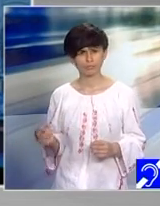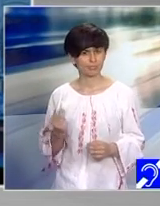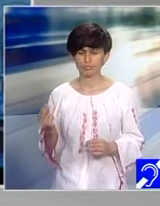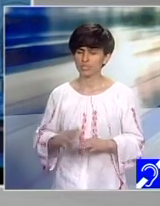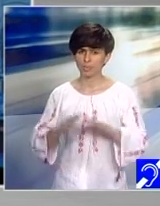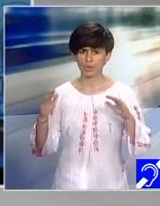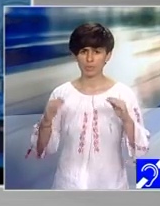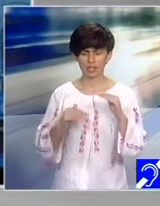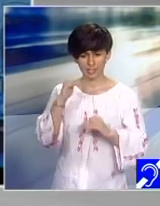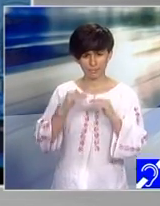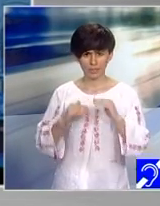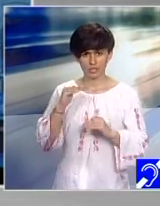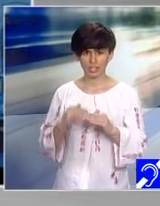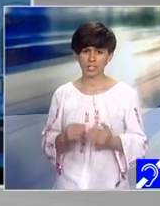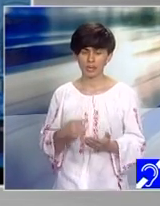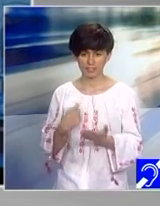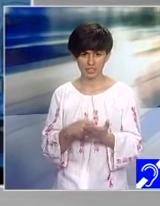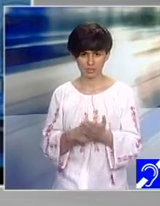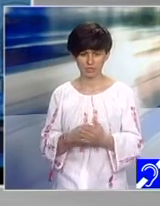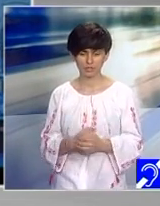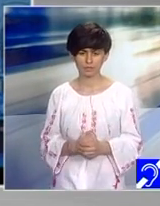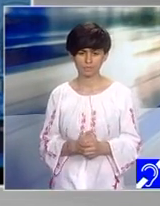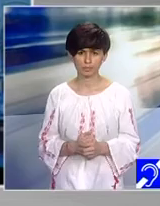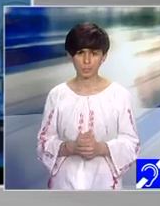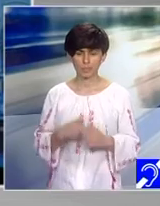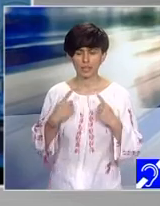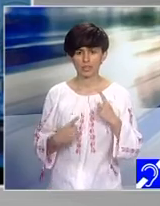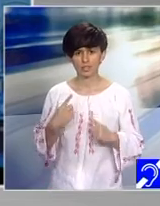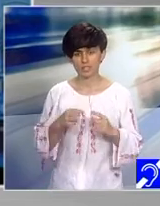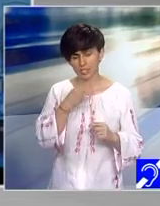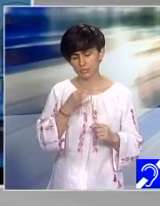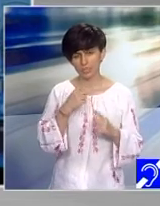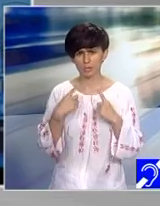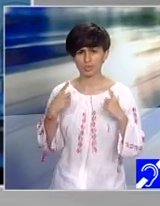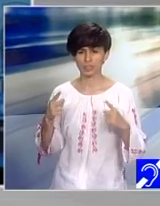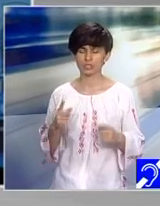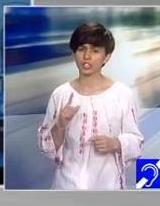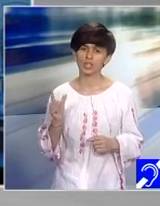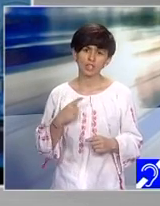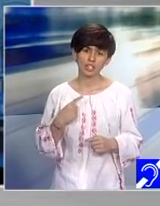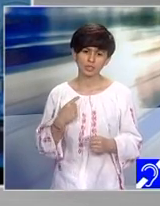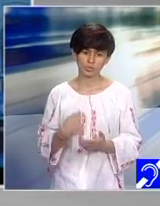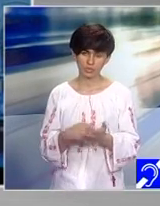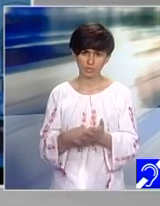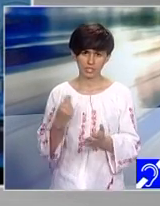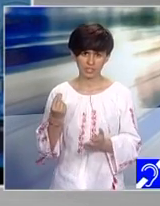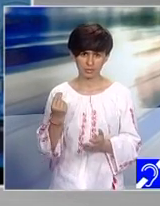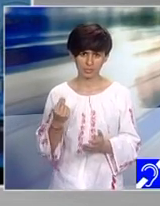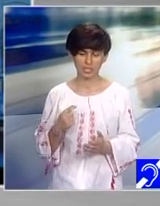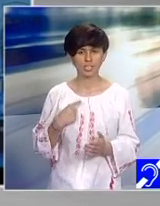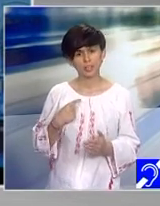când spunem că profesorii sunt plătiți slabi, e o aproximație și nu e corect. Profesorii începători